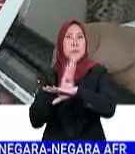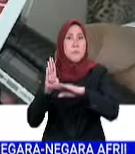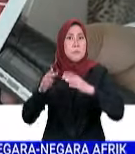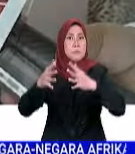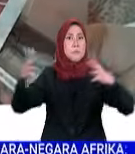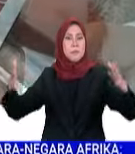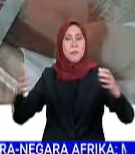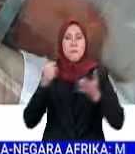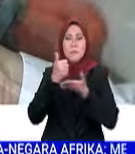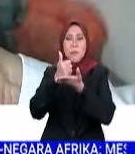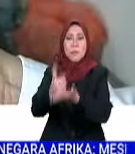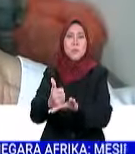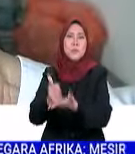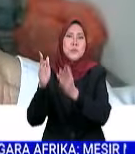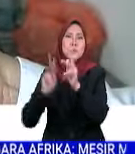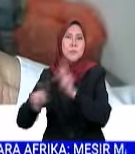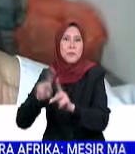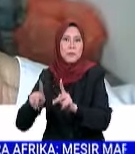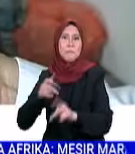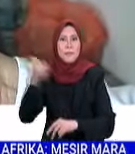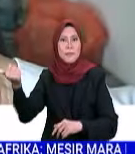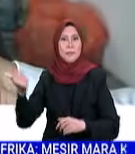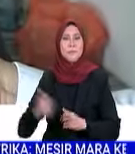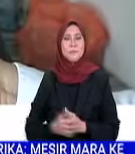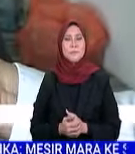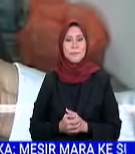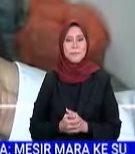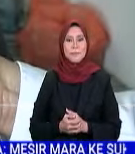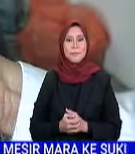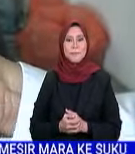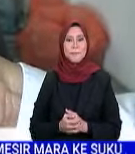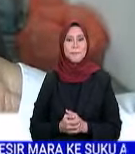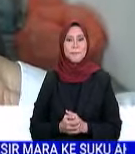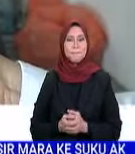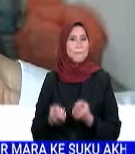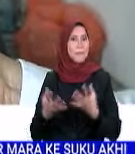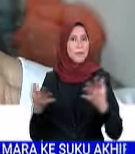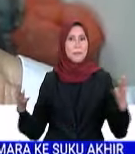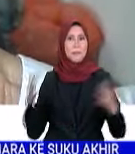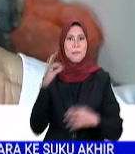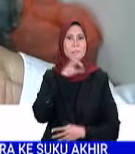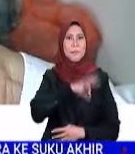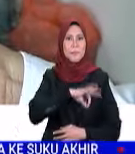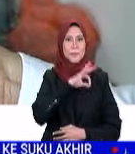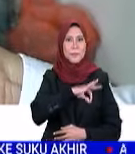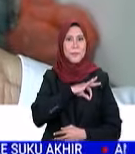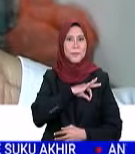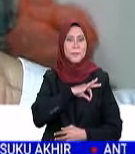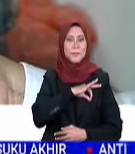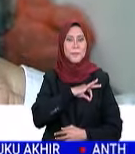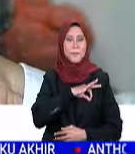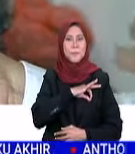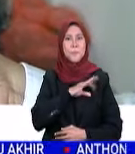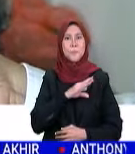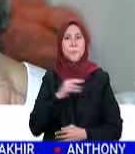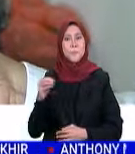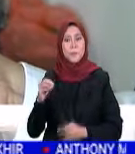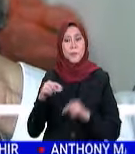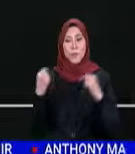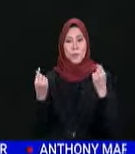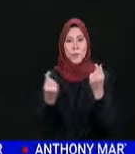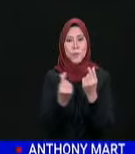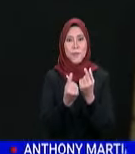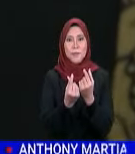juga membantu lebih ramai orang. Memang banyak manfaat lah. Kira selain dia membantu kira